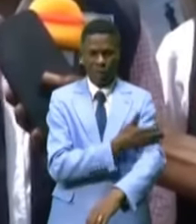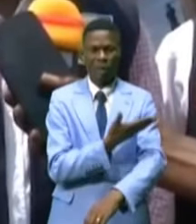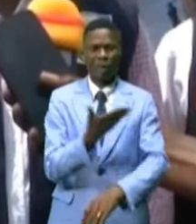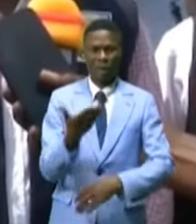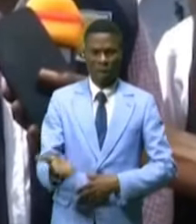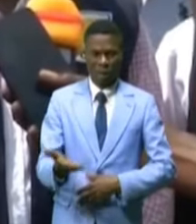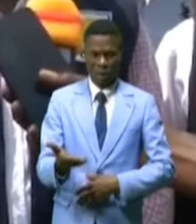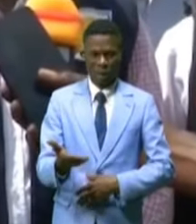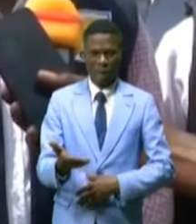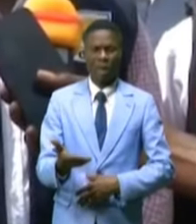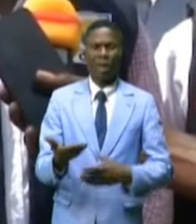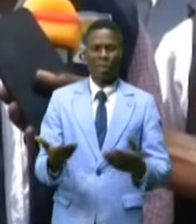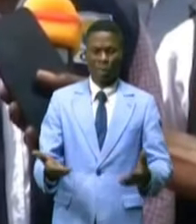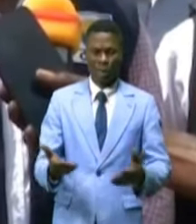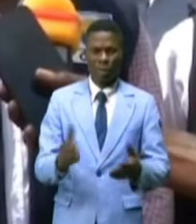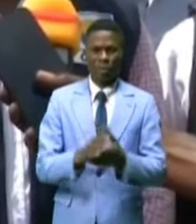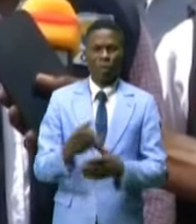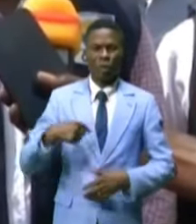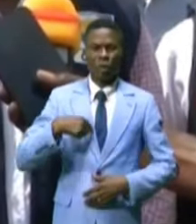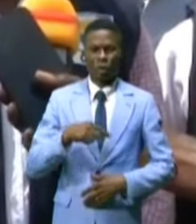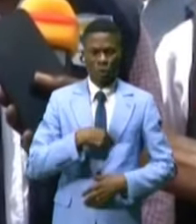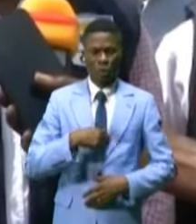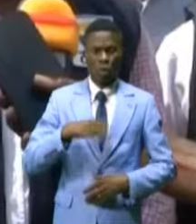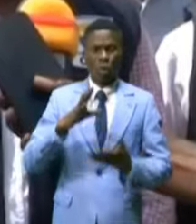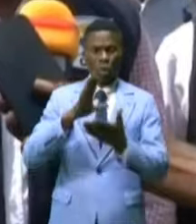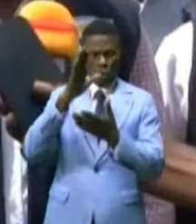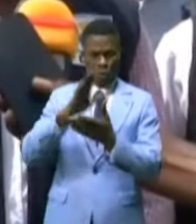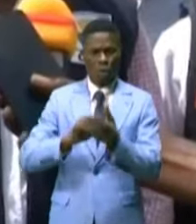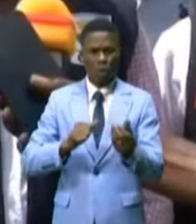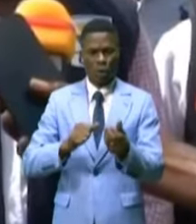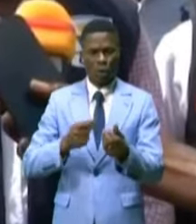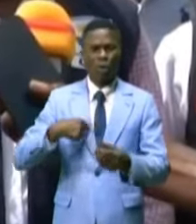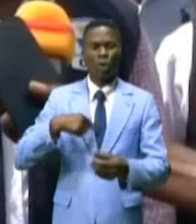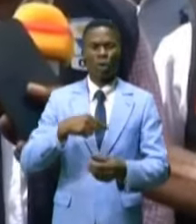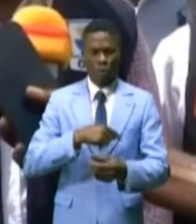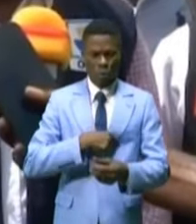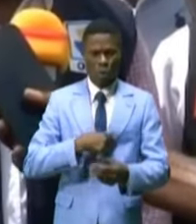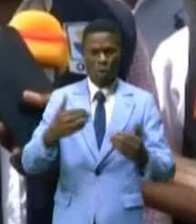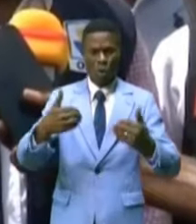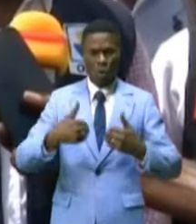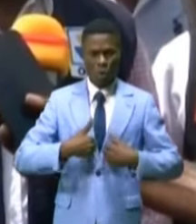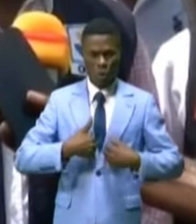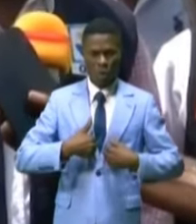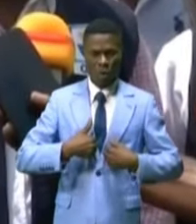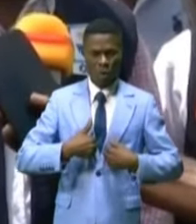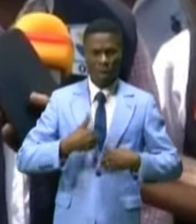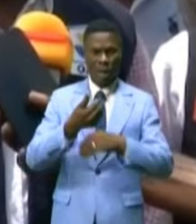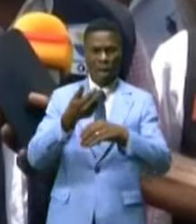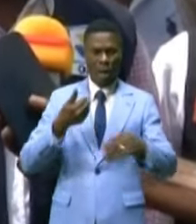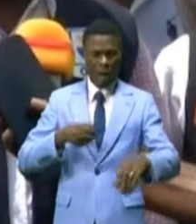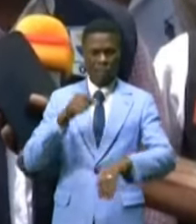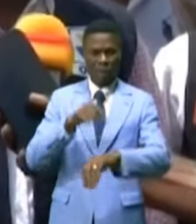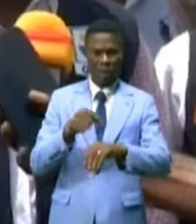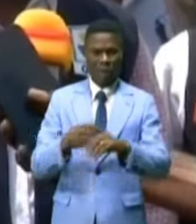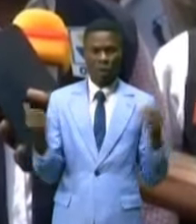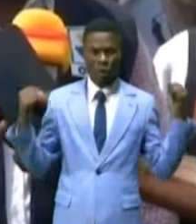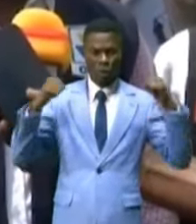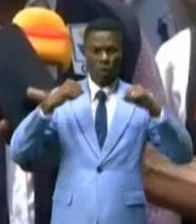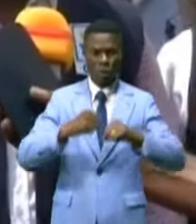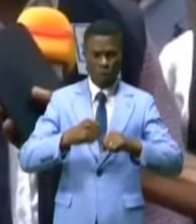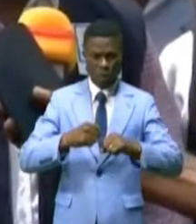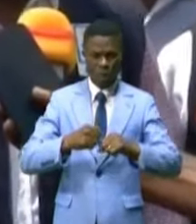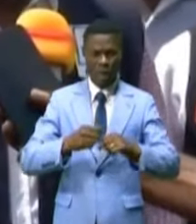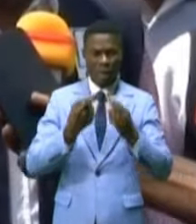effectués, exécutés. Et nous osons croire que nous aurons au moins, avant la saison sèche qui tend